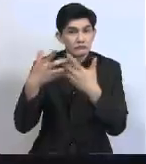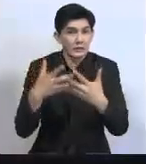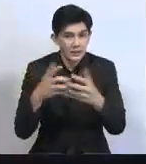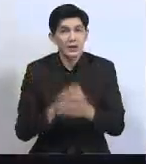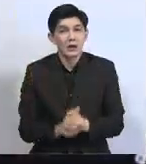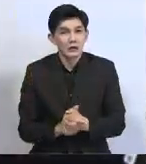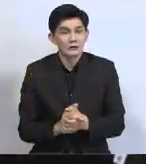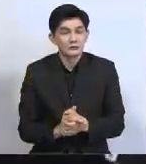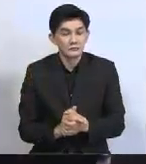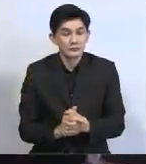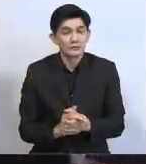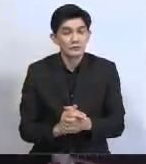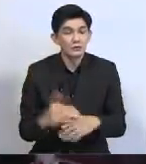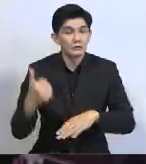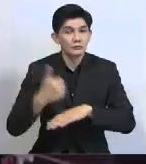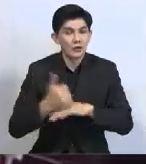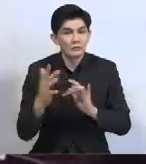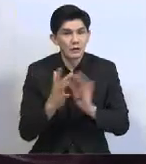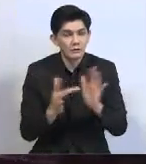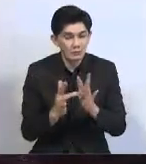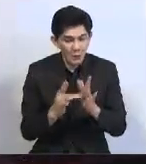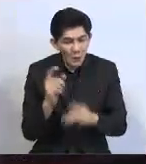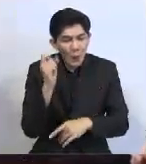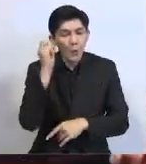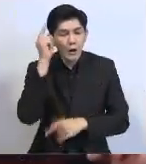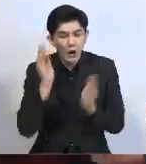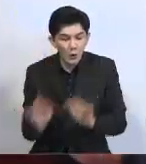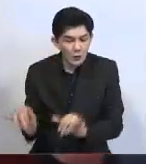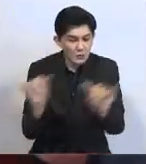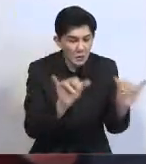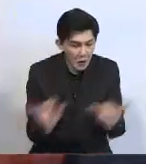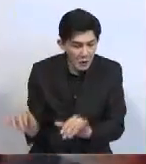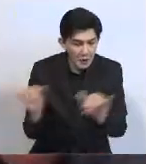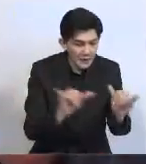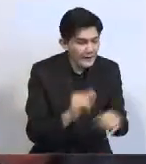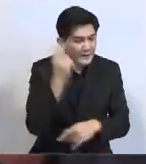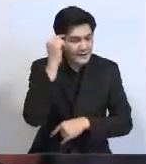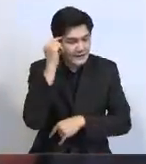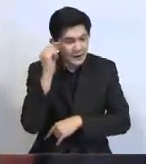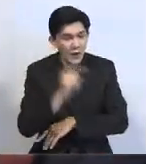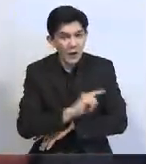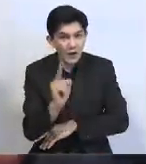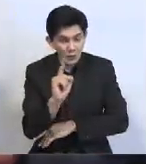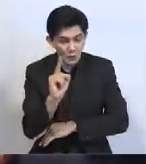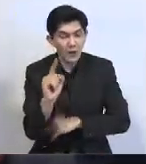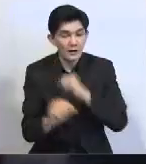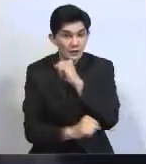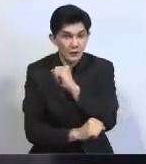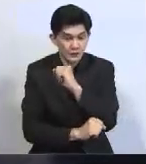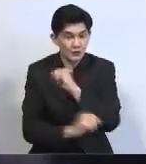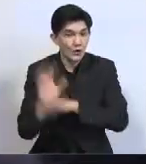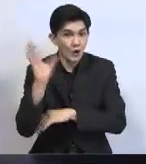ทำให้พระองค์เข้าใจความรู้สึกของผู้อพยพเป็นอย่างดีจึงทรงตั้งวันคนยากจนสากลขึ้นใน